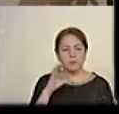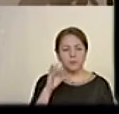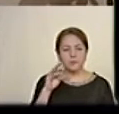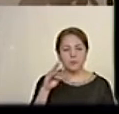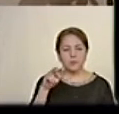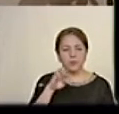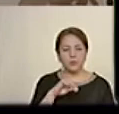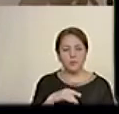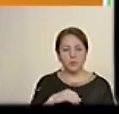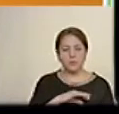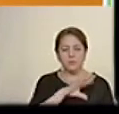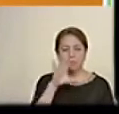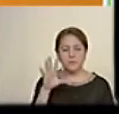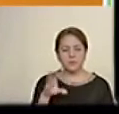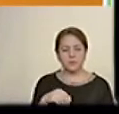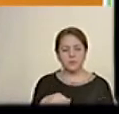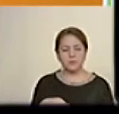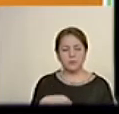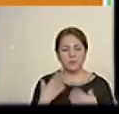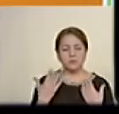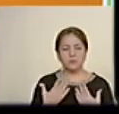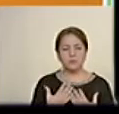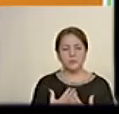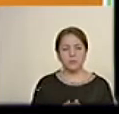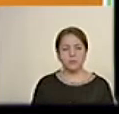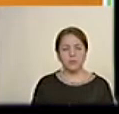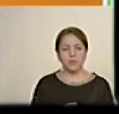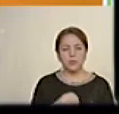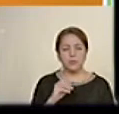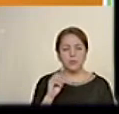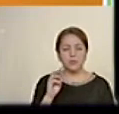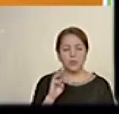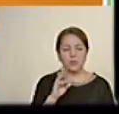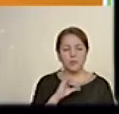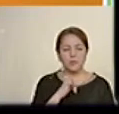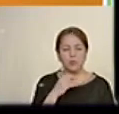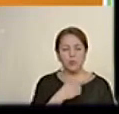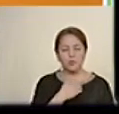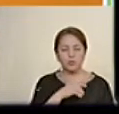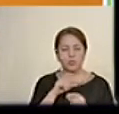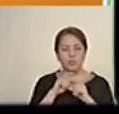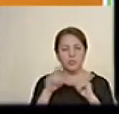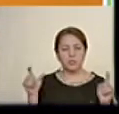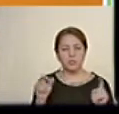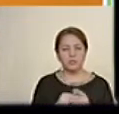Соня вся вздрогнула. Ему хочется кричать.